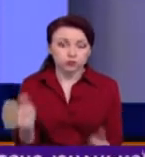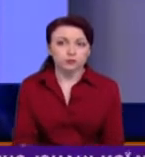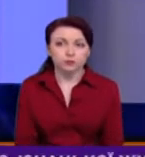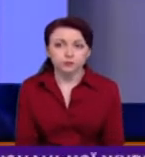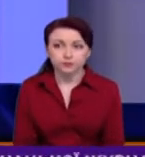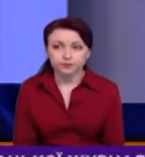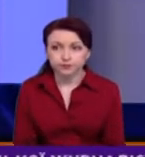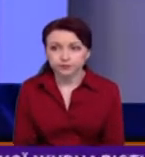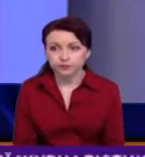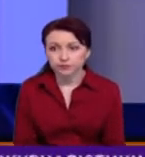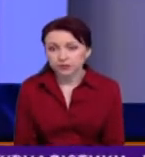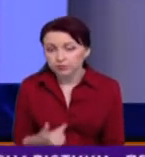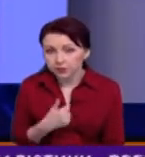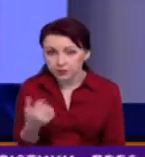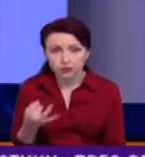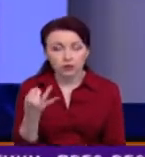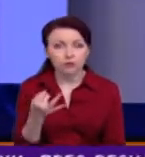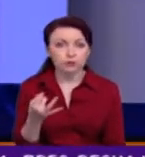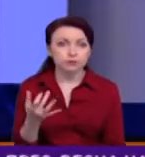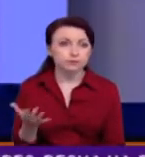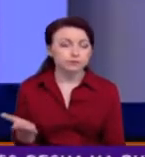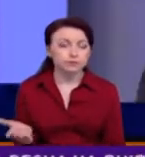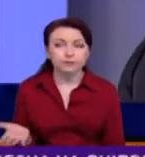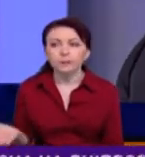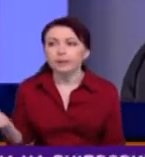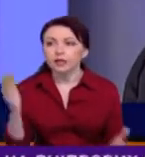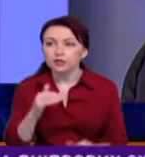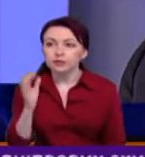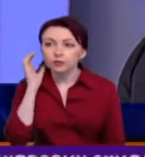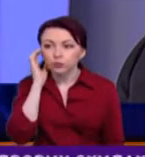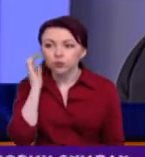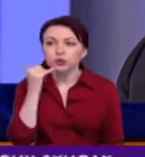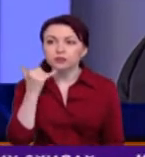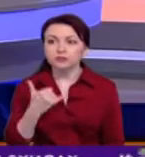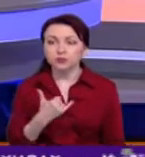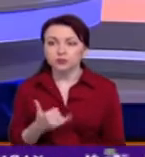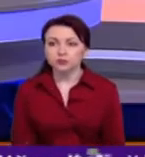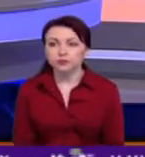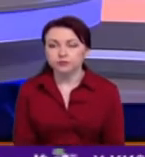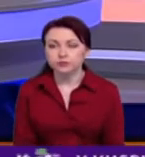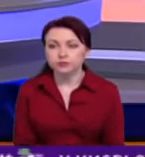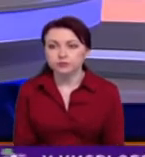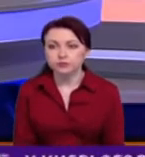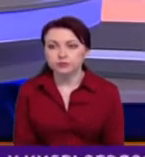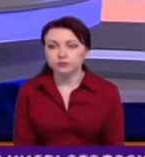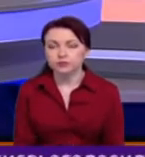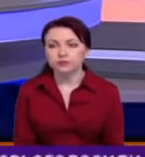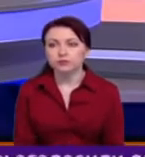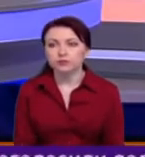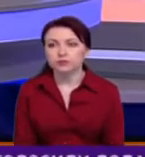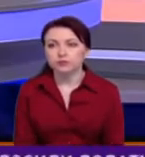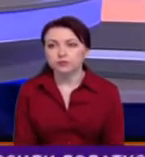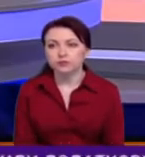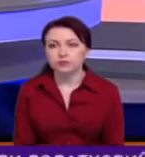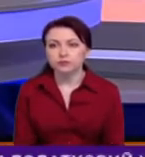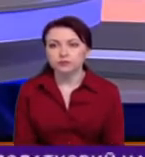ну, і цікаво і мені, і я думаю, що суспільство було цікаво. Давайте послухаємо телефон. У нас немає виборів там через 2, через 3 роки. У нас вибори